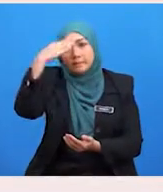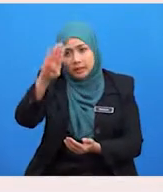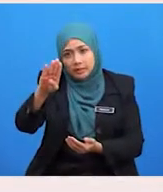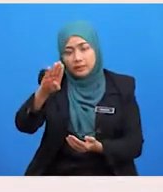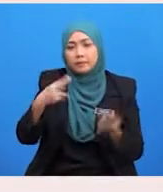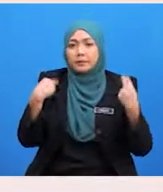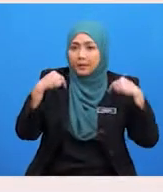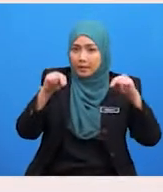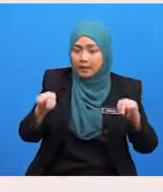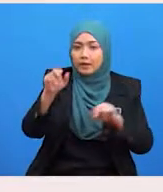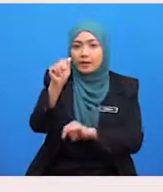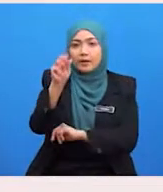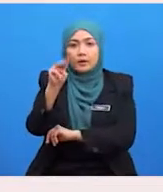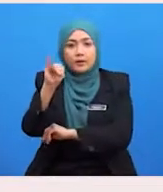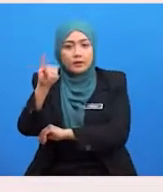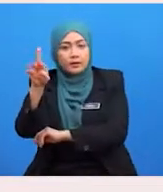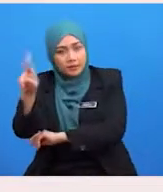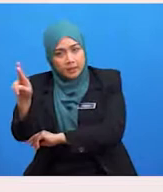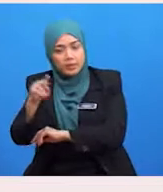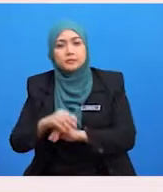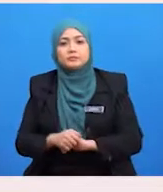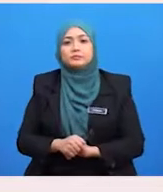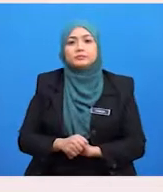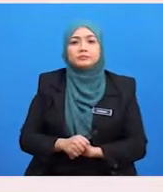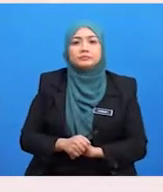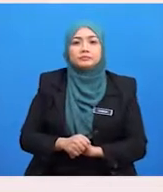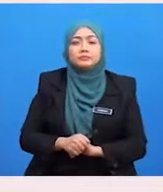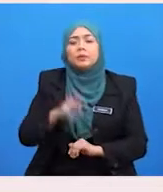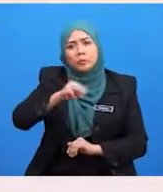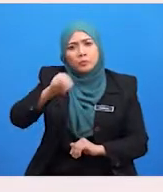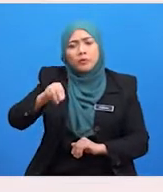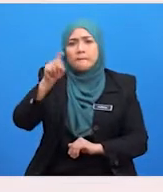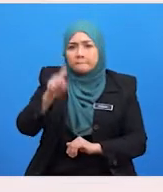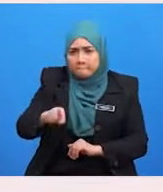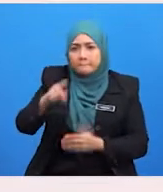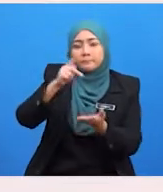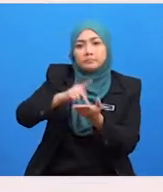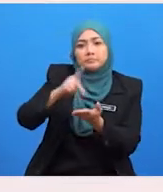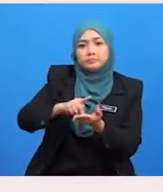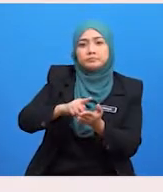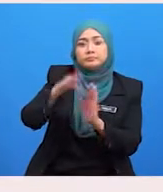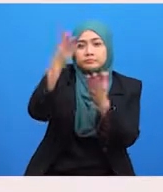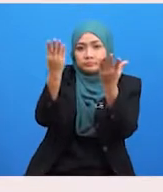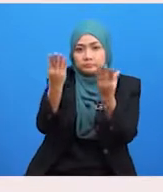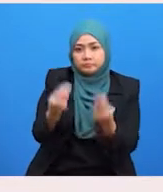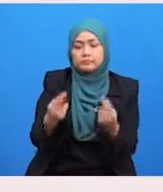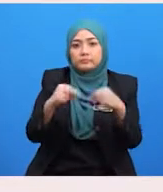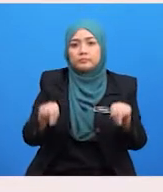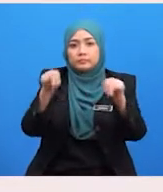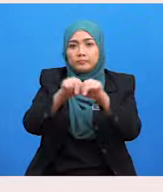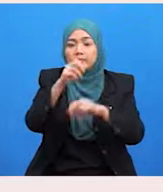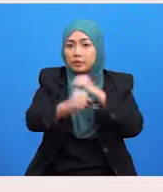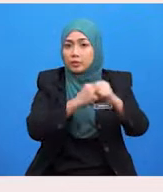amir. Penyelesaiannya ialah, murid-murid perlu kira susut nilai pada tahun pertama, iaitu